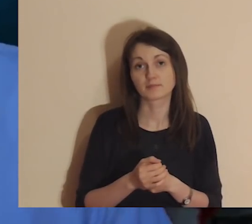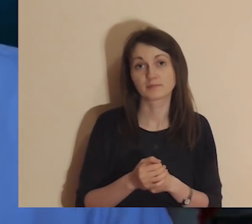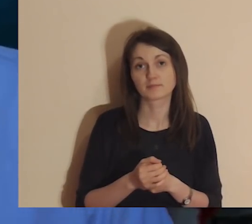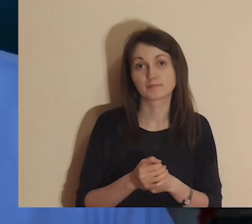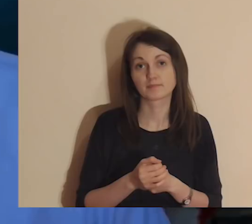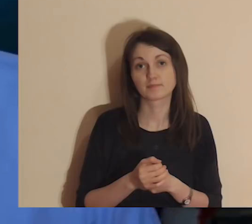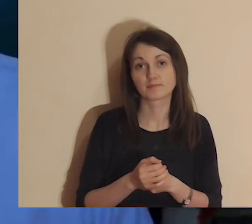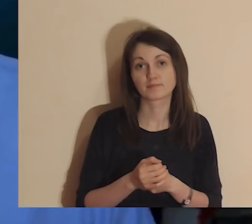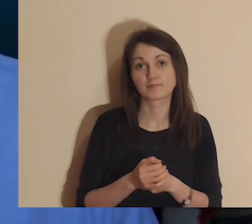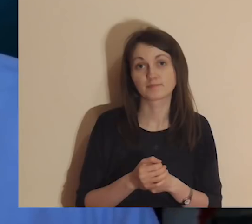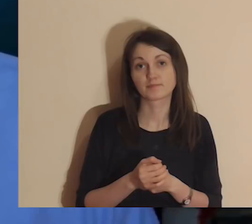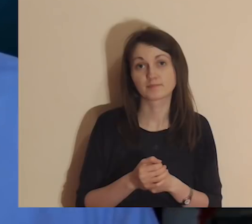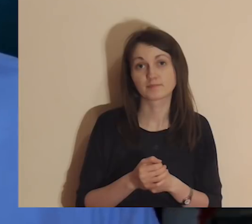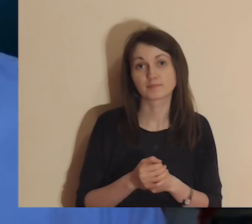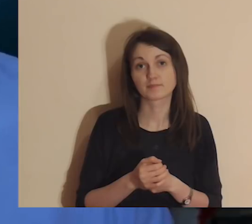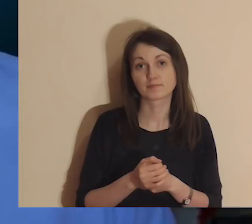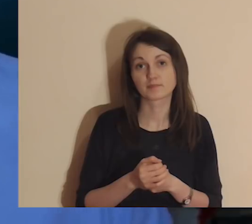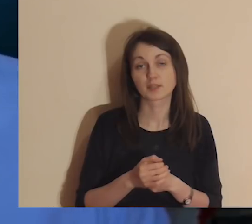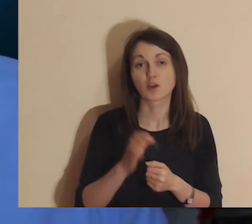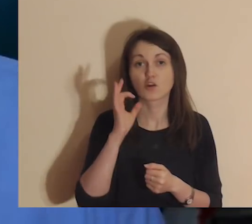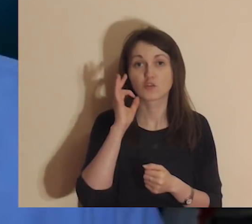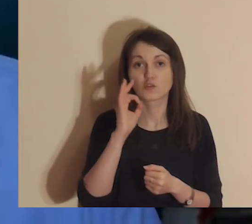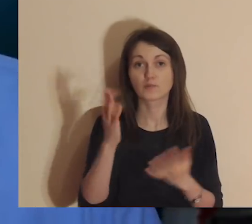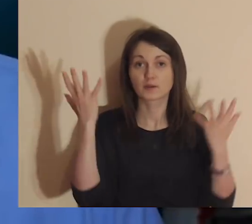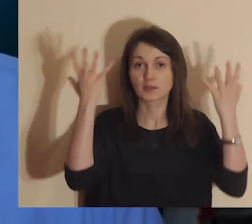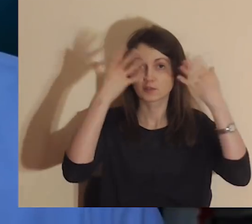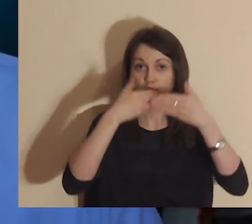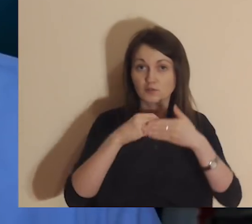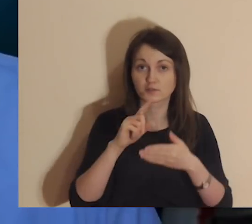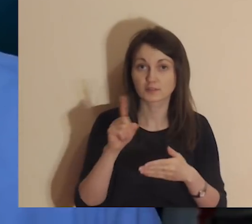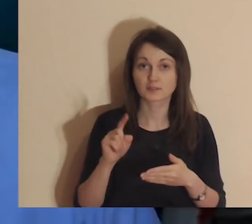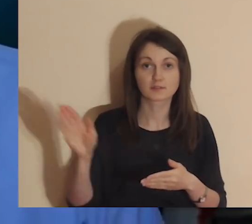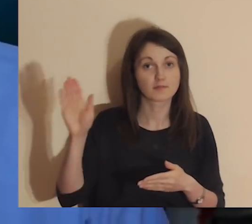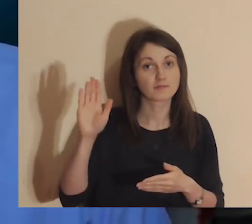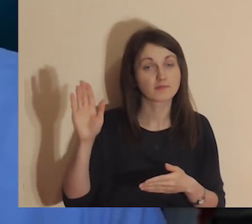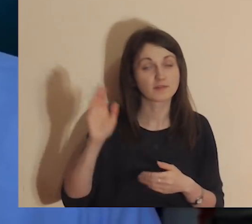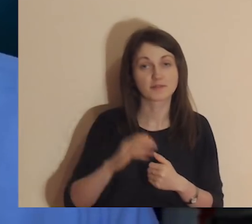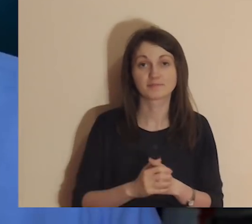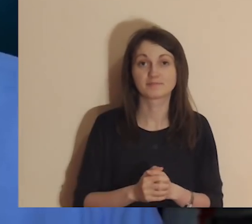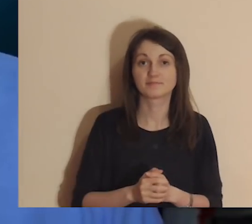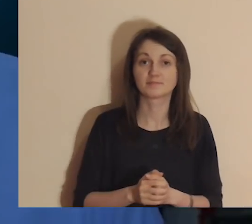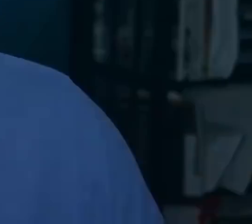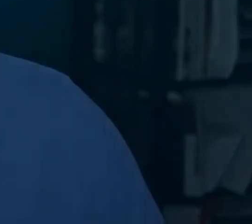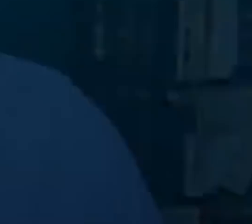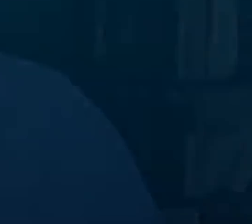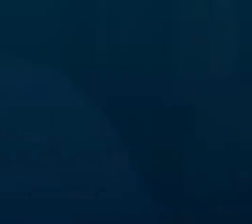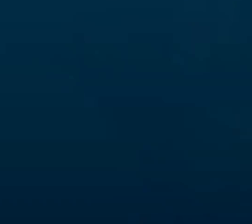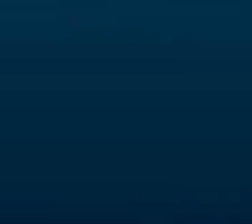Jeszcze raz bardzo wam dziękuję i życzę dobrej nocy i Panem Bogiem.